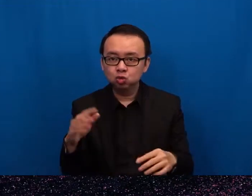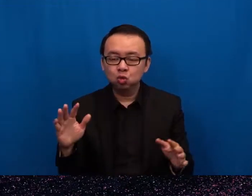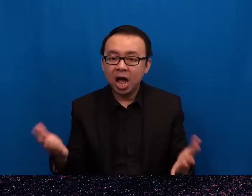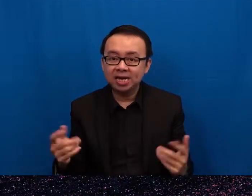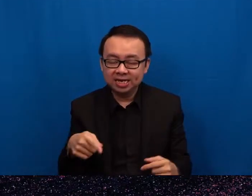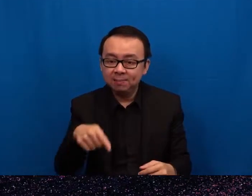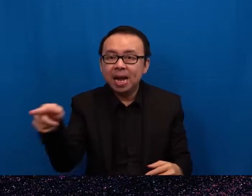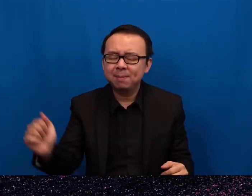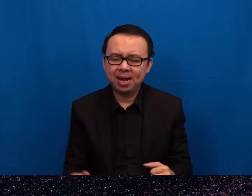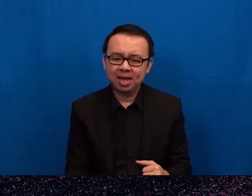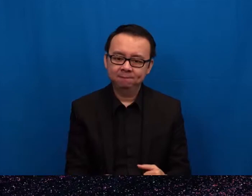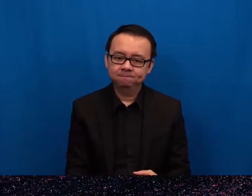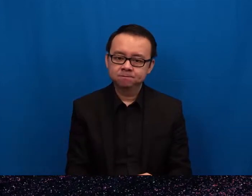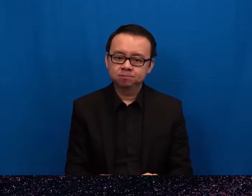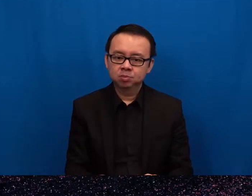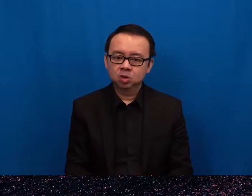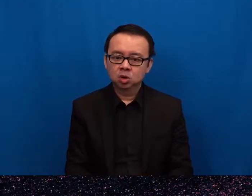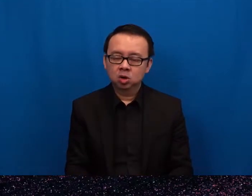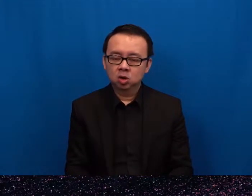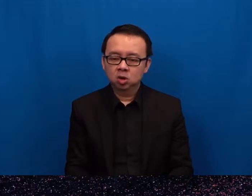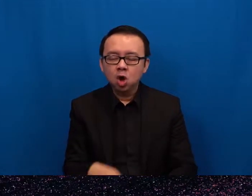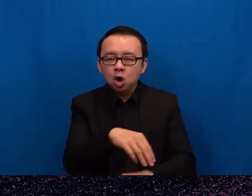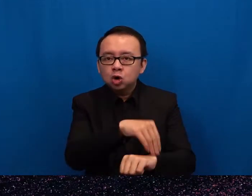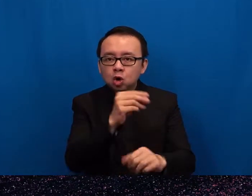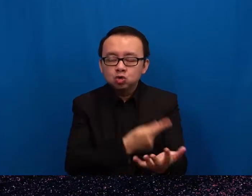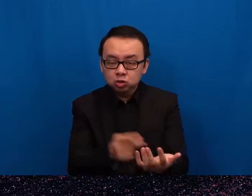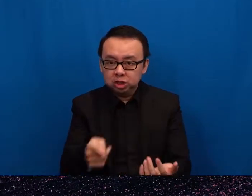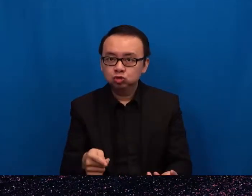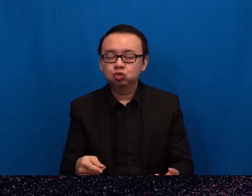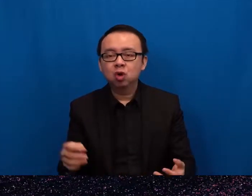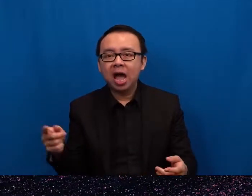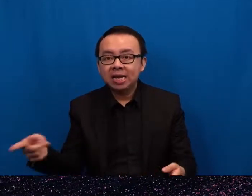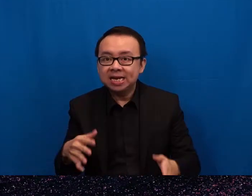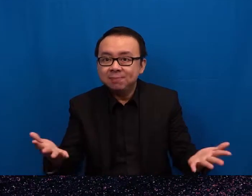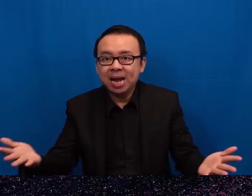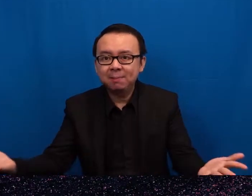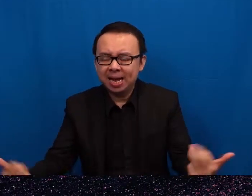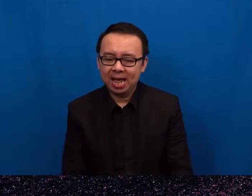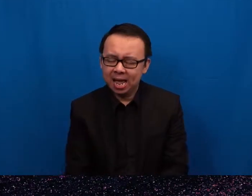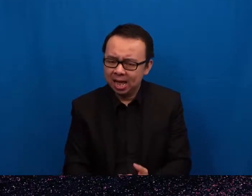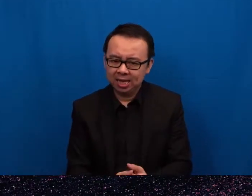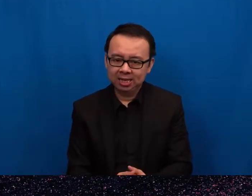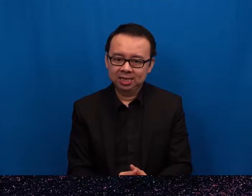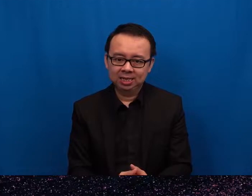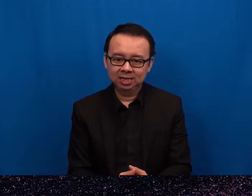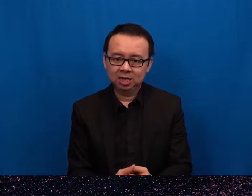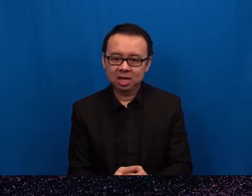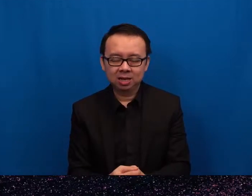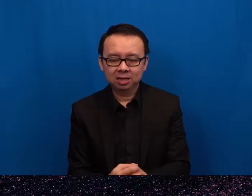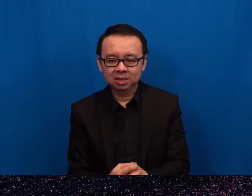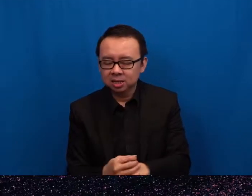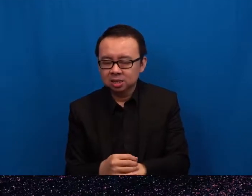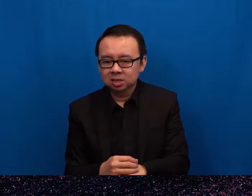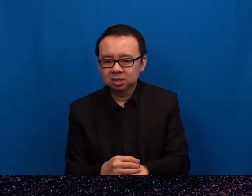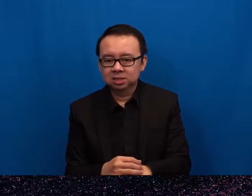bisa dibelenggu. Roh Kudus itu maha hadir dan maha tahu. Nah, waktu itu kan sekarang setiap kali